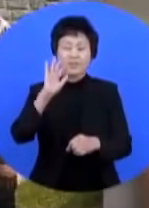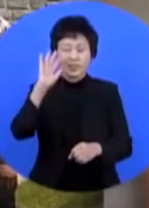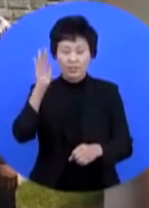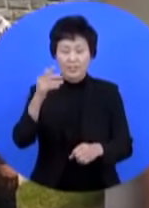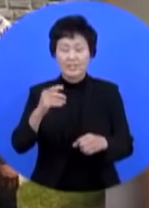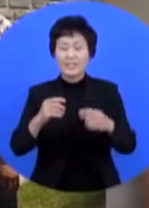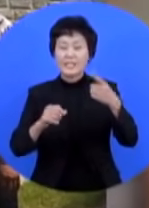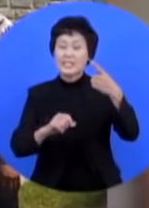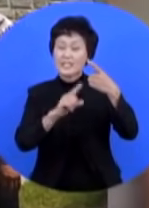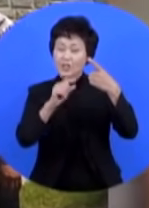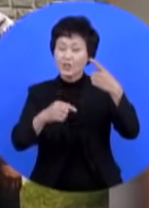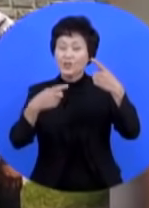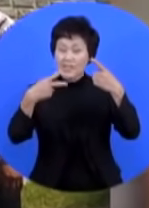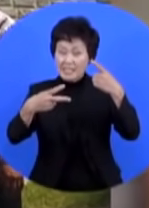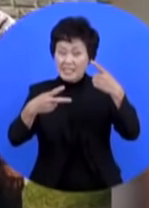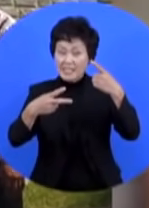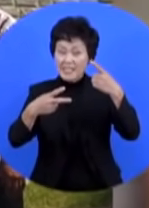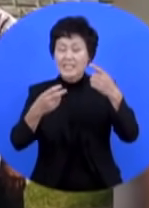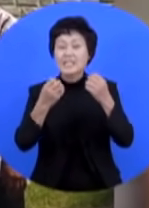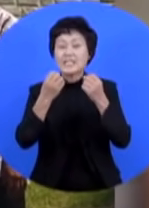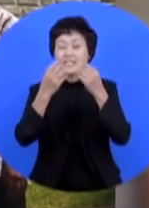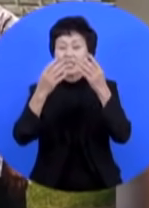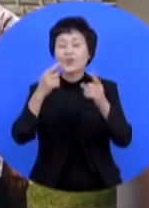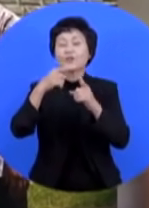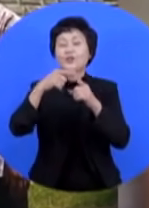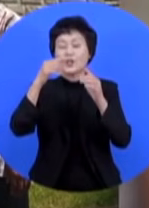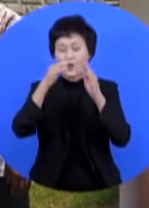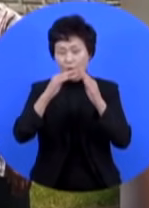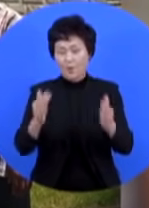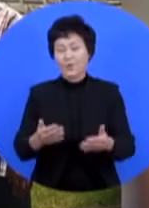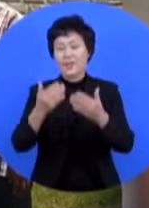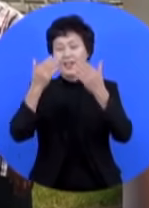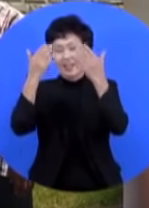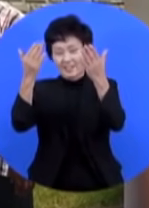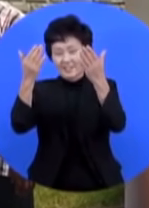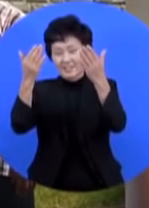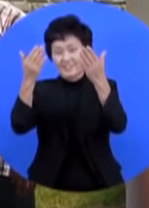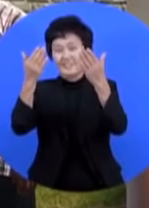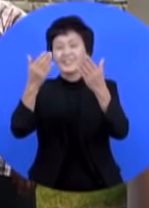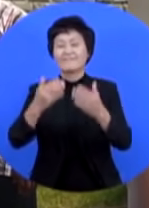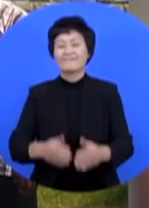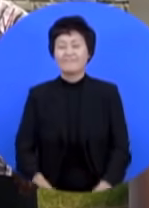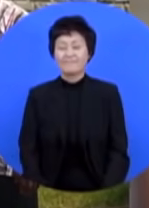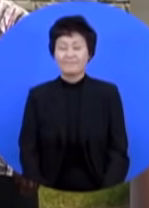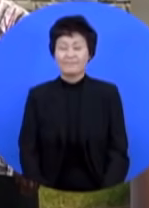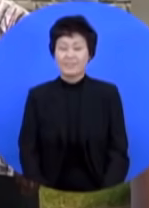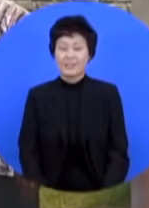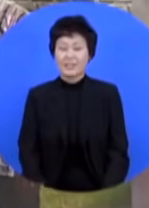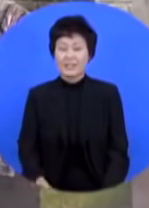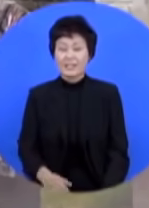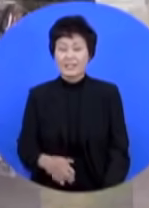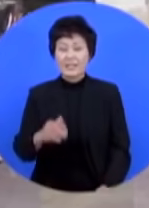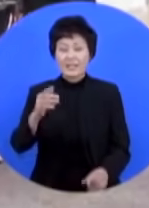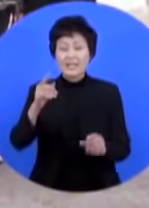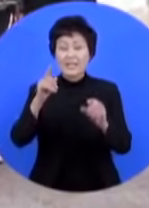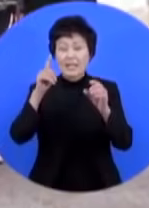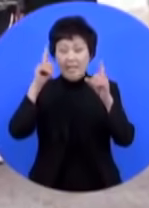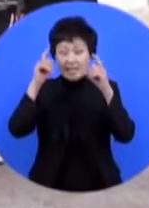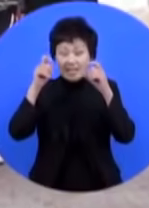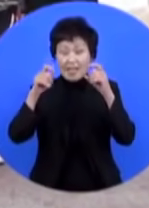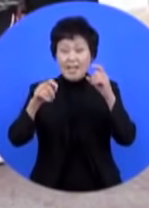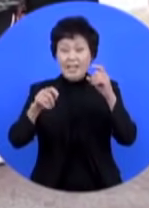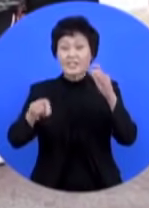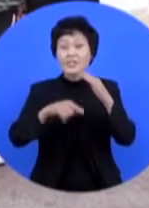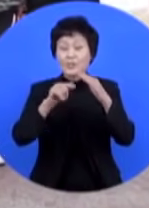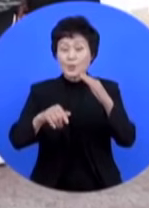2일에 헌당식을 한 네 번째 교회당입니다. 이분들은 누구예요? 예, 이분들은 원주민 그 교회 지도자들을 저희가 두 차례